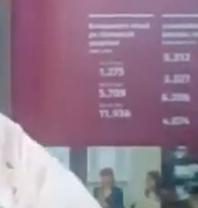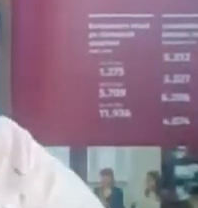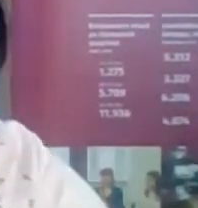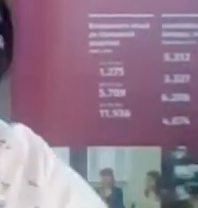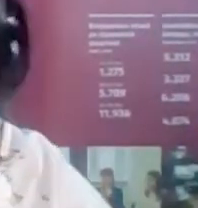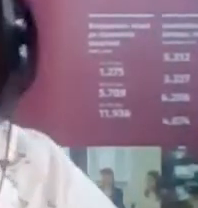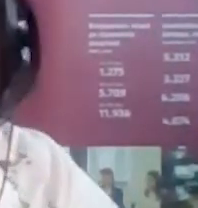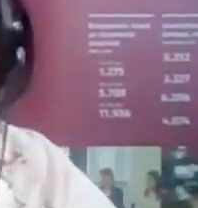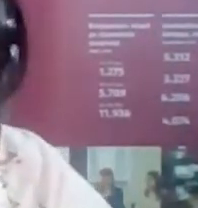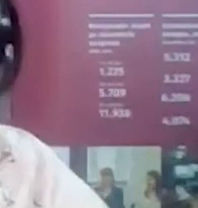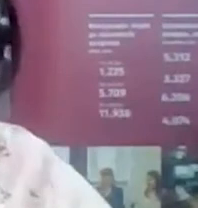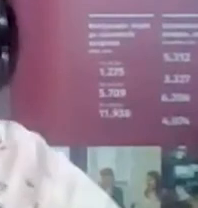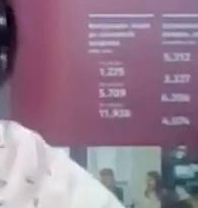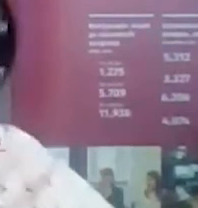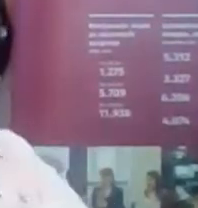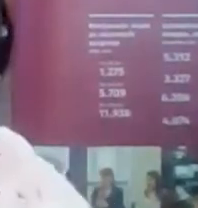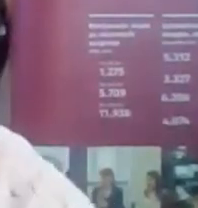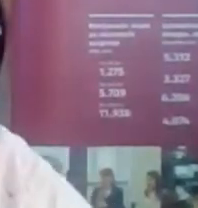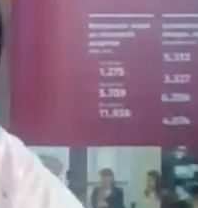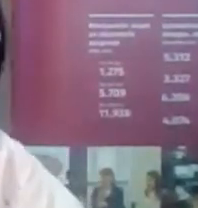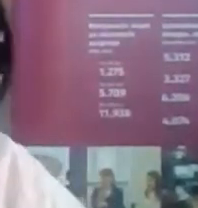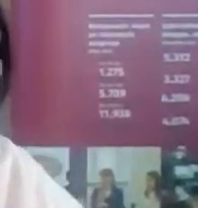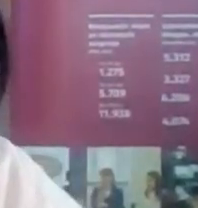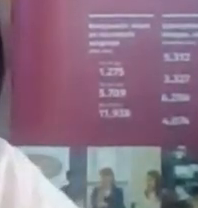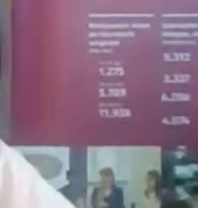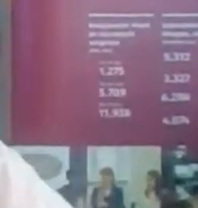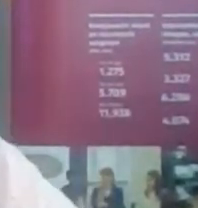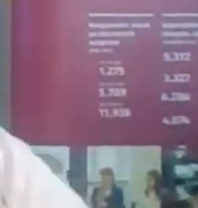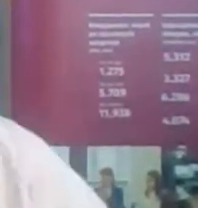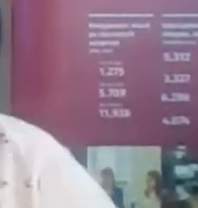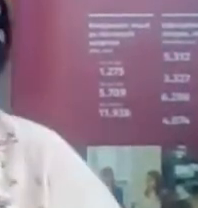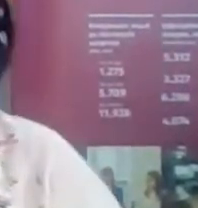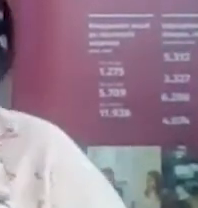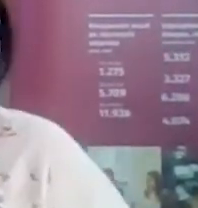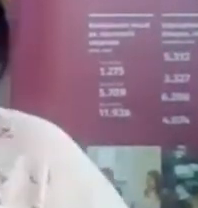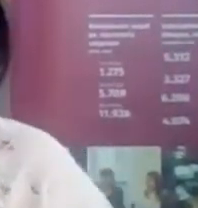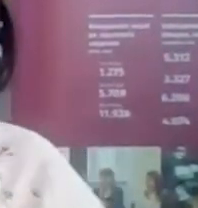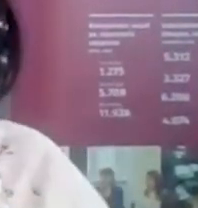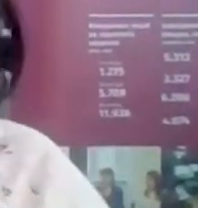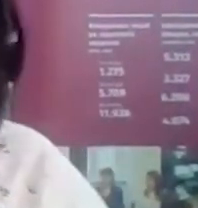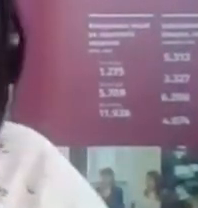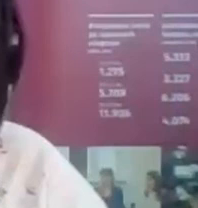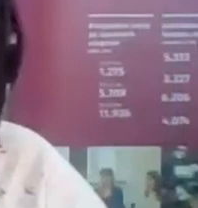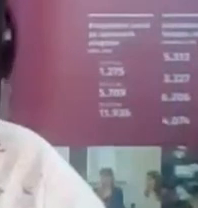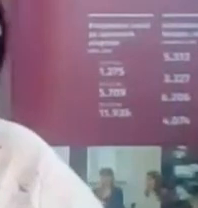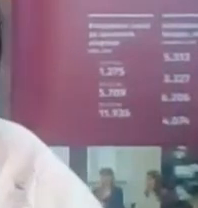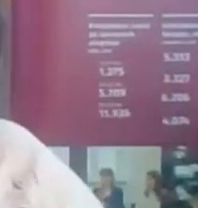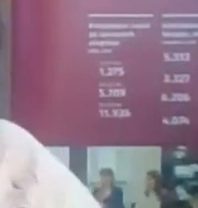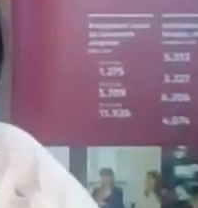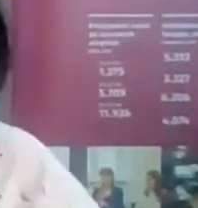razbrala iz Katarinega sprehoda po celotnem svetu, prikaza